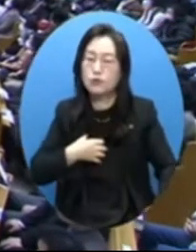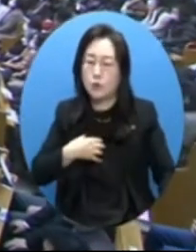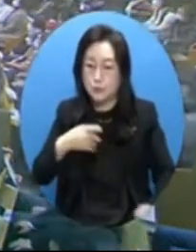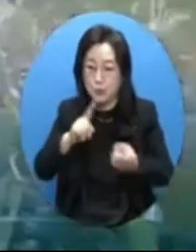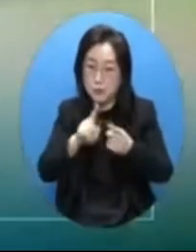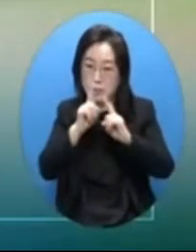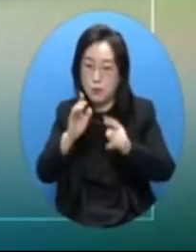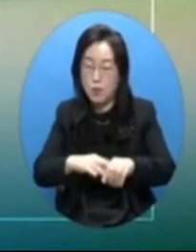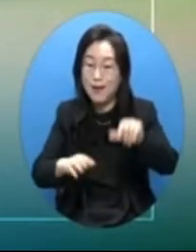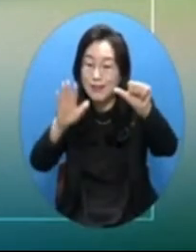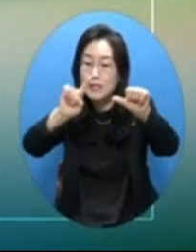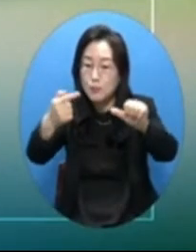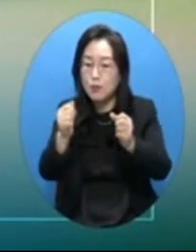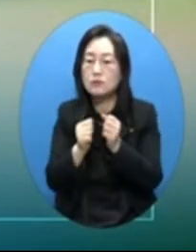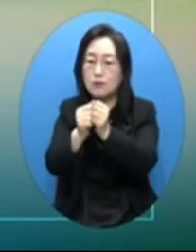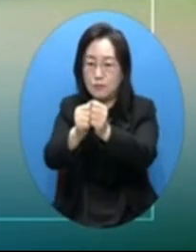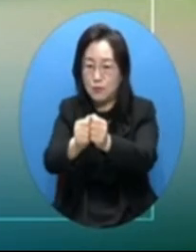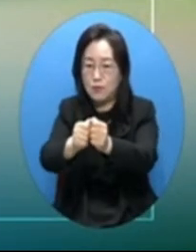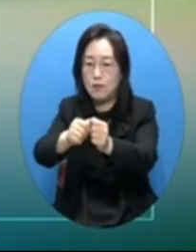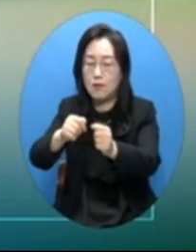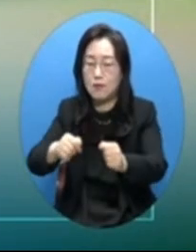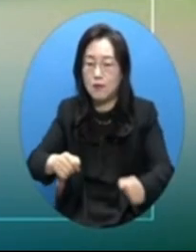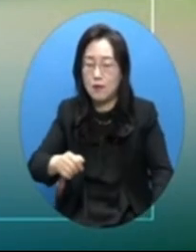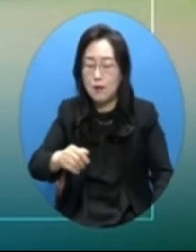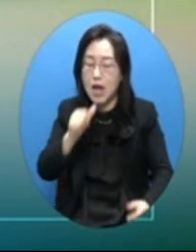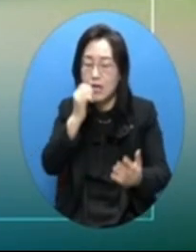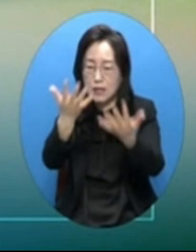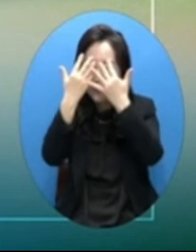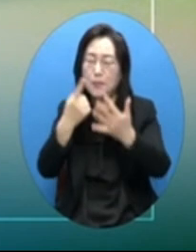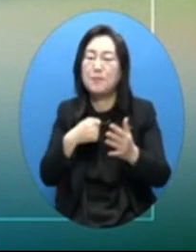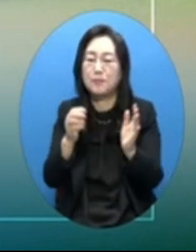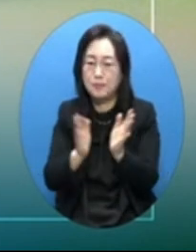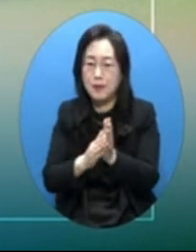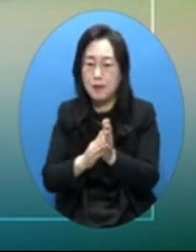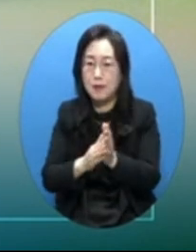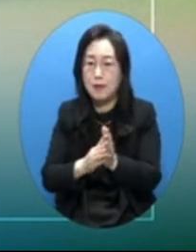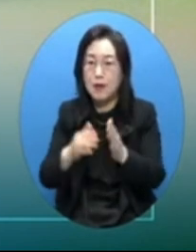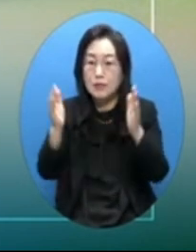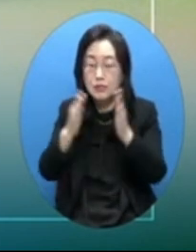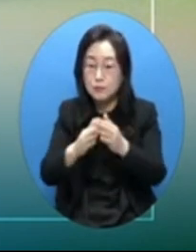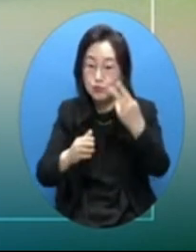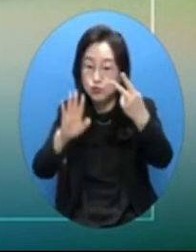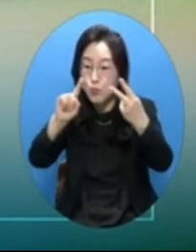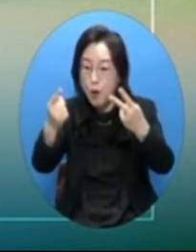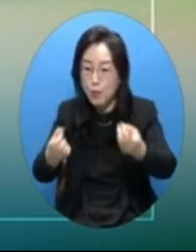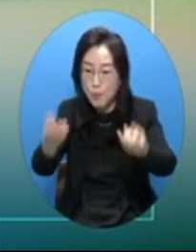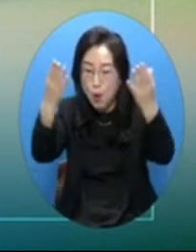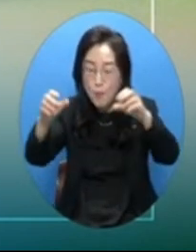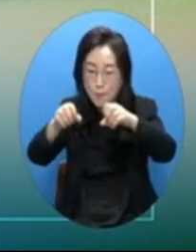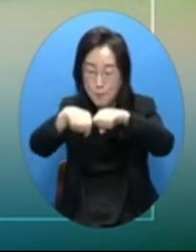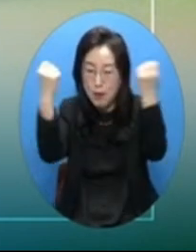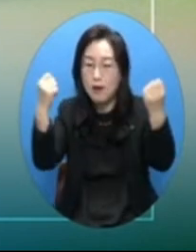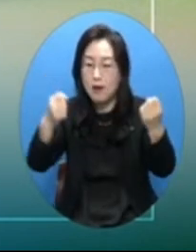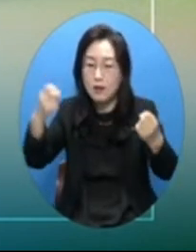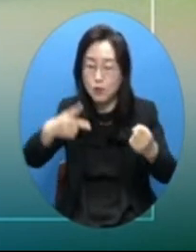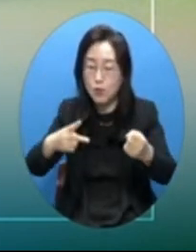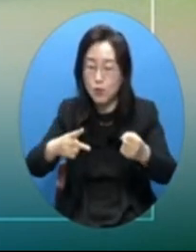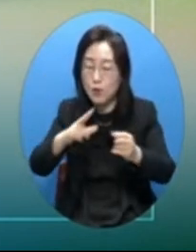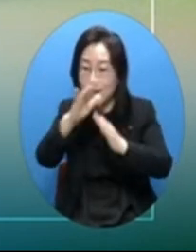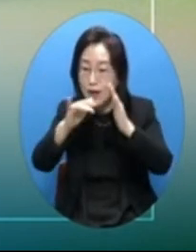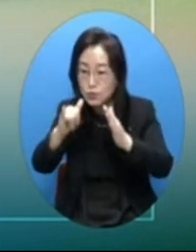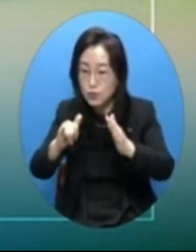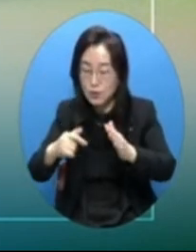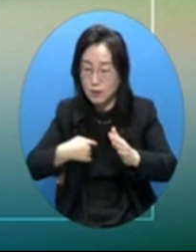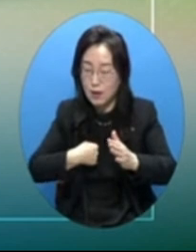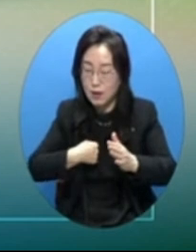나는 다섯 번이나 체포되어 엘라바마의 감옥에 갔습니다 내 집은 두 번이나 폭발되었고 나와 내 가족들이 죽음에 협박을